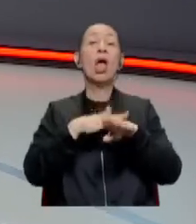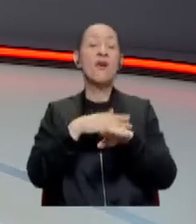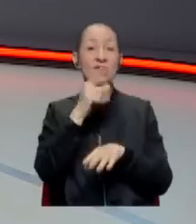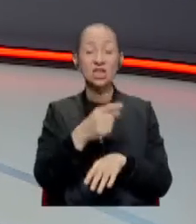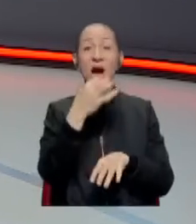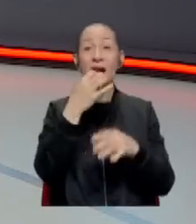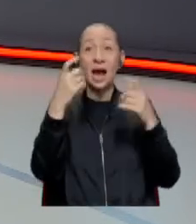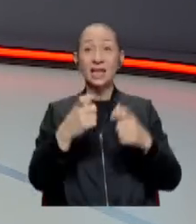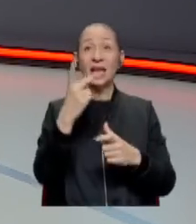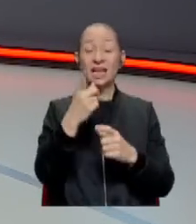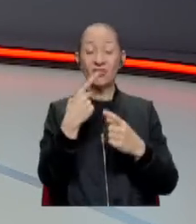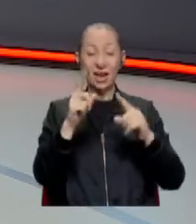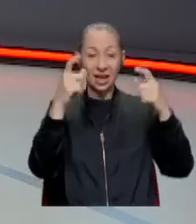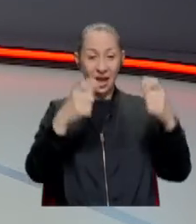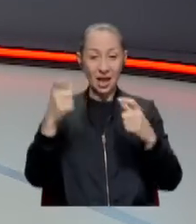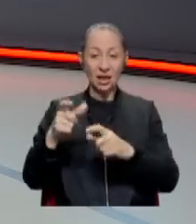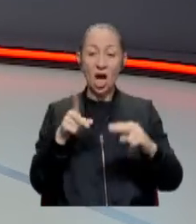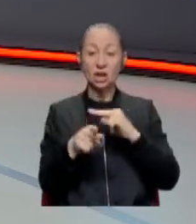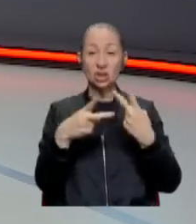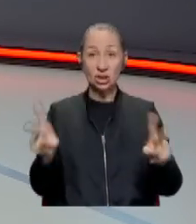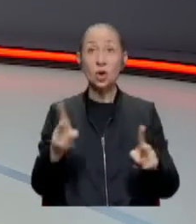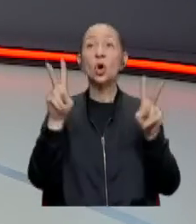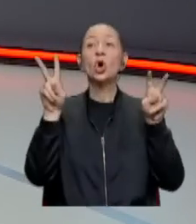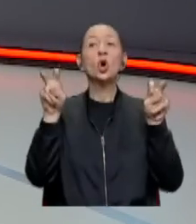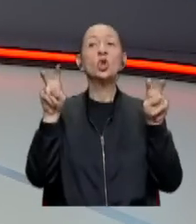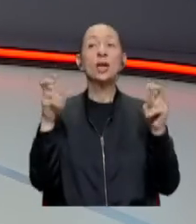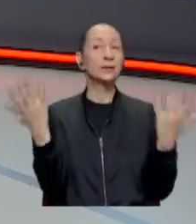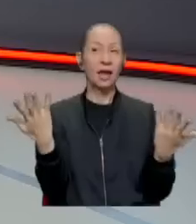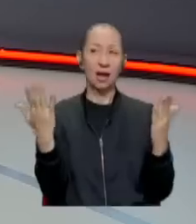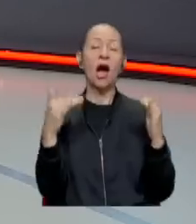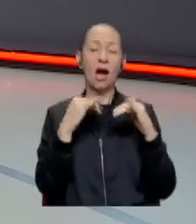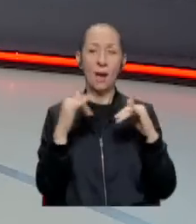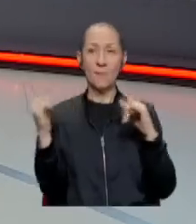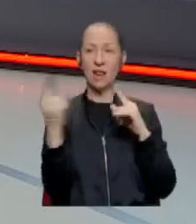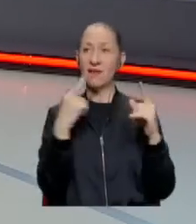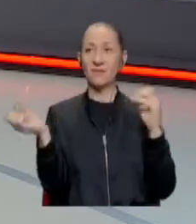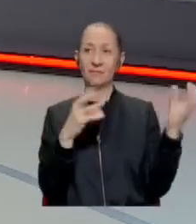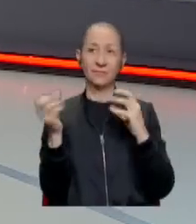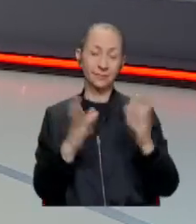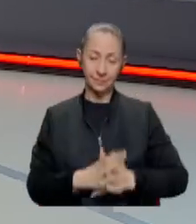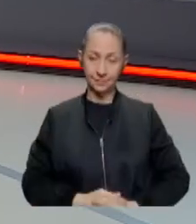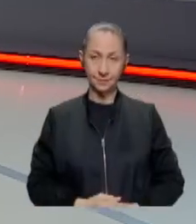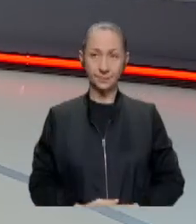Ankara'da iki ayrı noktada açılıştaydılar konularıyla elbette karşılıklıydı birbirleriydi